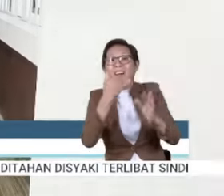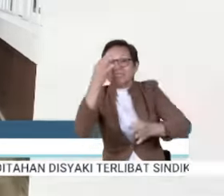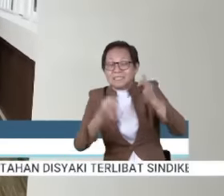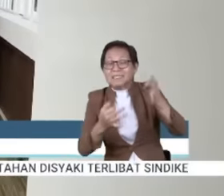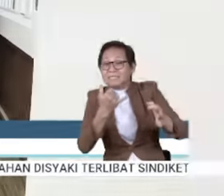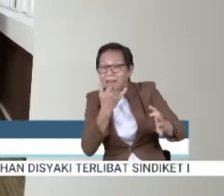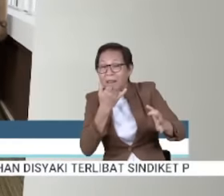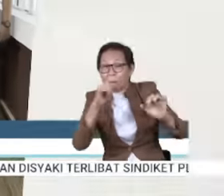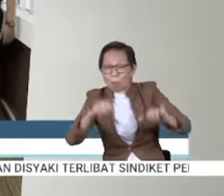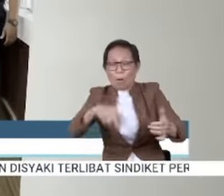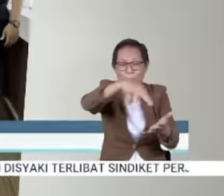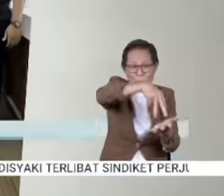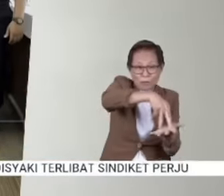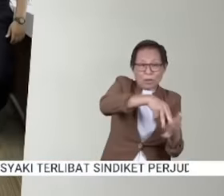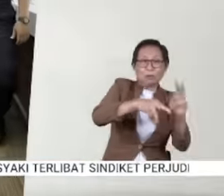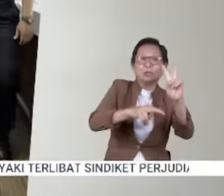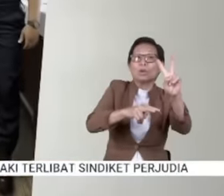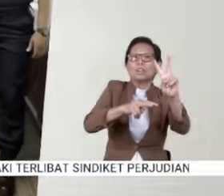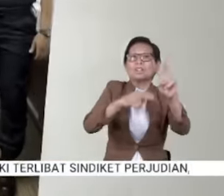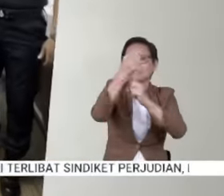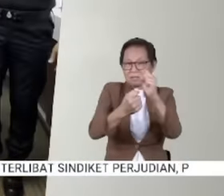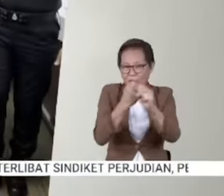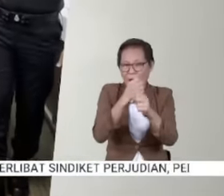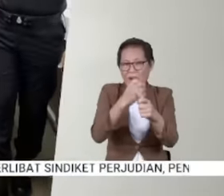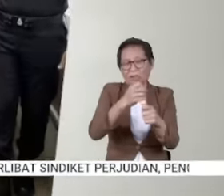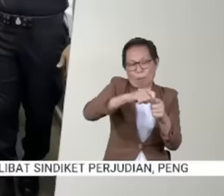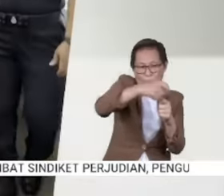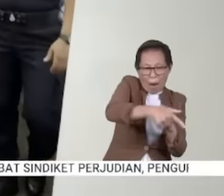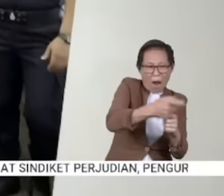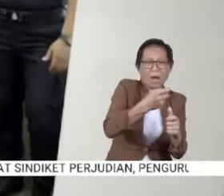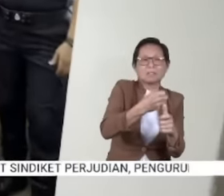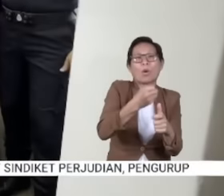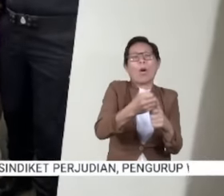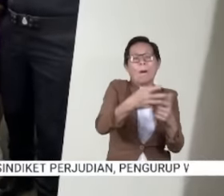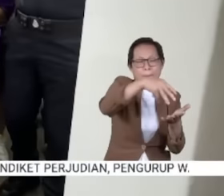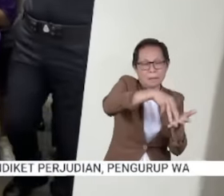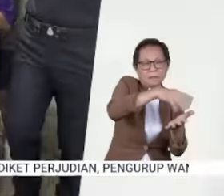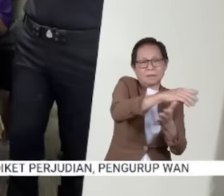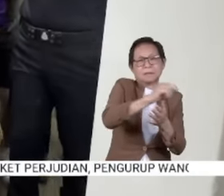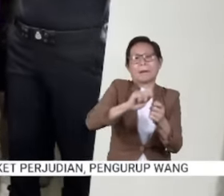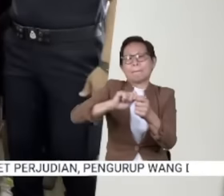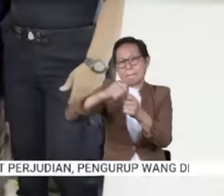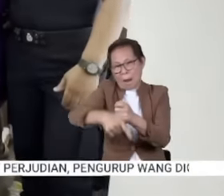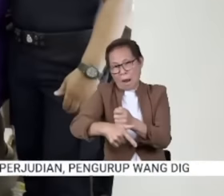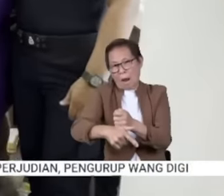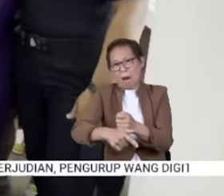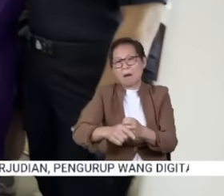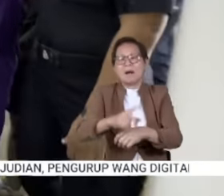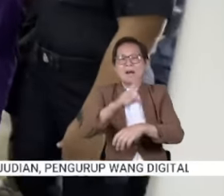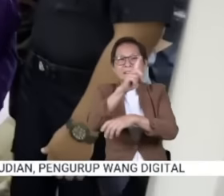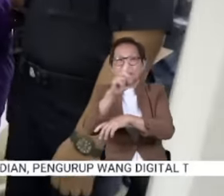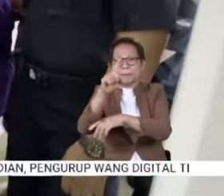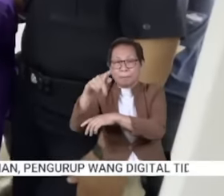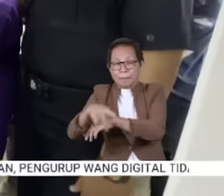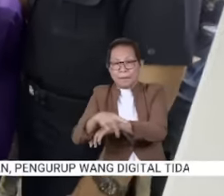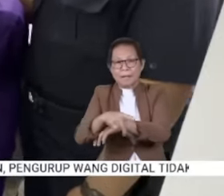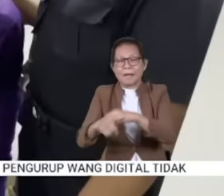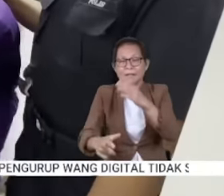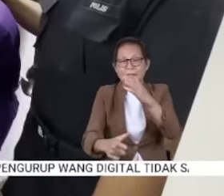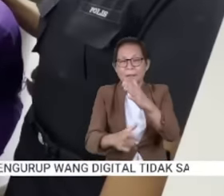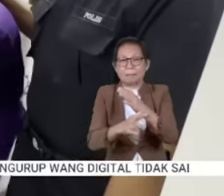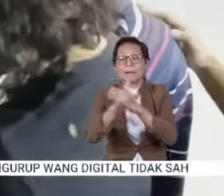boleh dipenjara sehingga 2 tahun atau denda atau kedua-duanya penawaran dikendalikan nanti malam